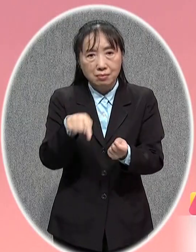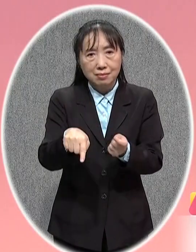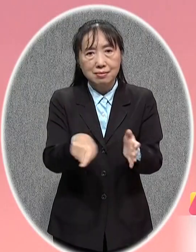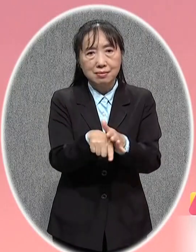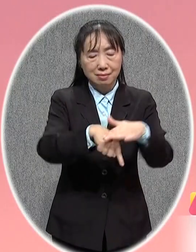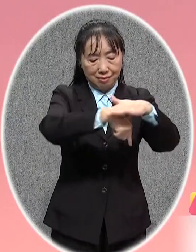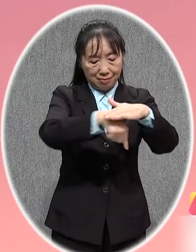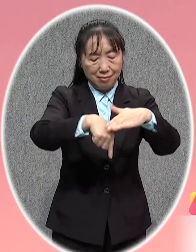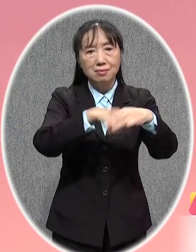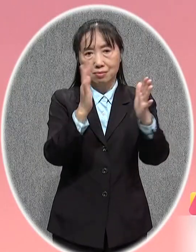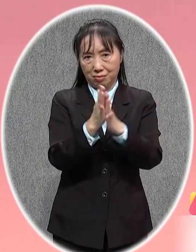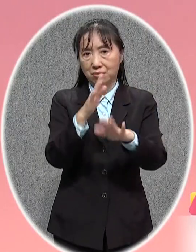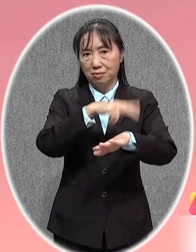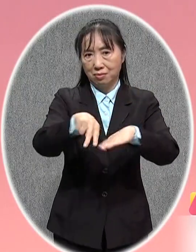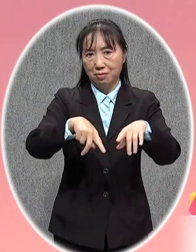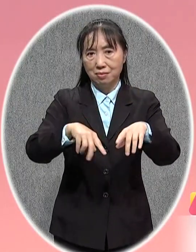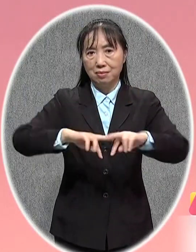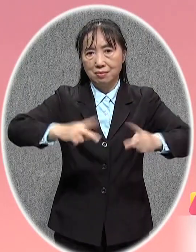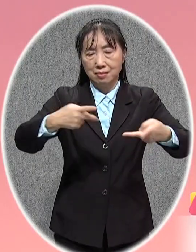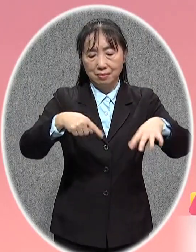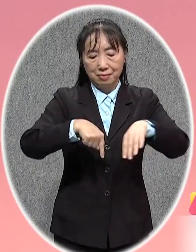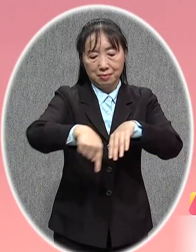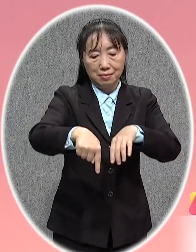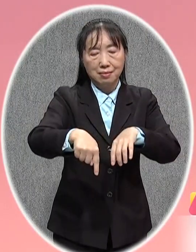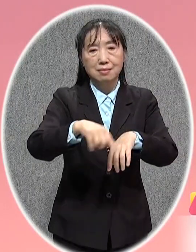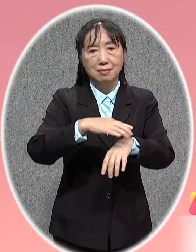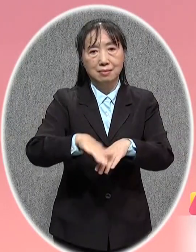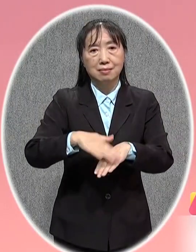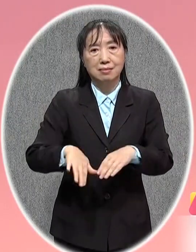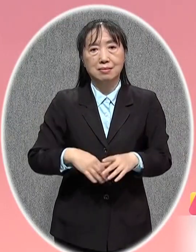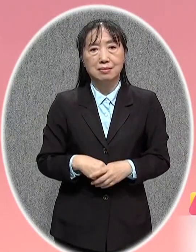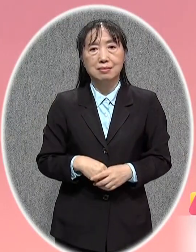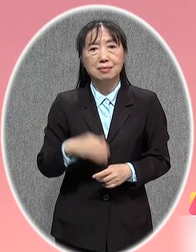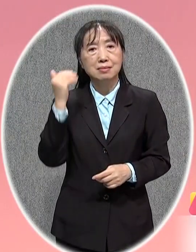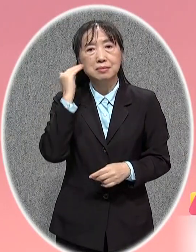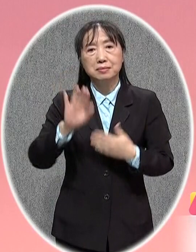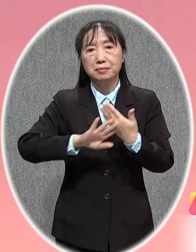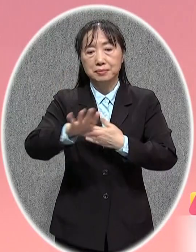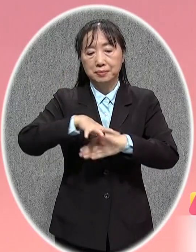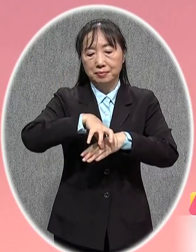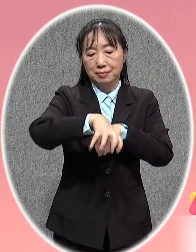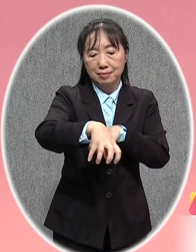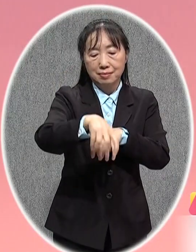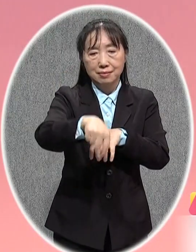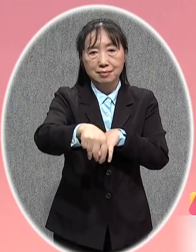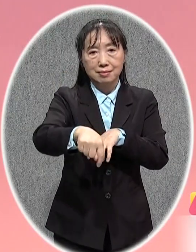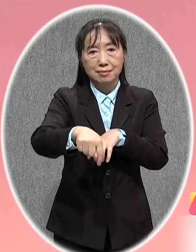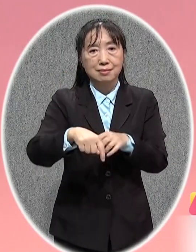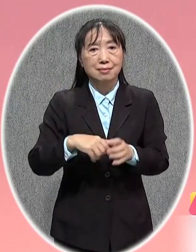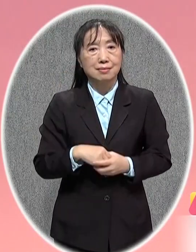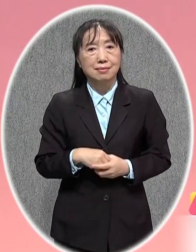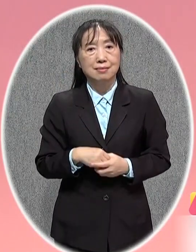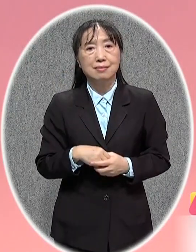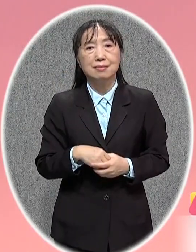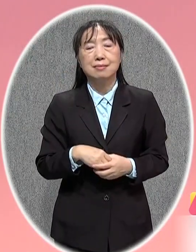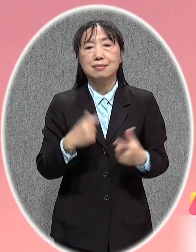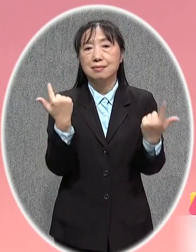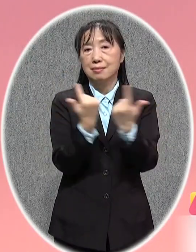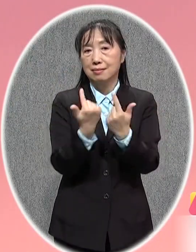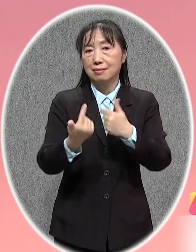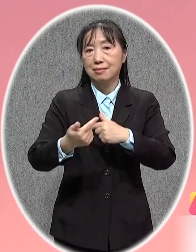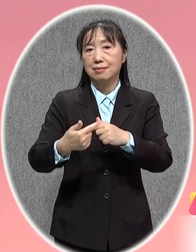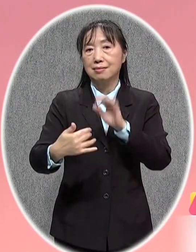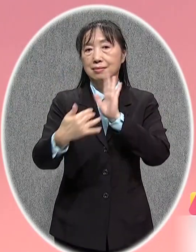个墩柱都已经有适当的去改位置。那外推方案之后的这些这个北黄波